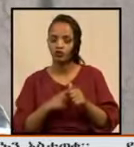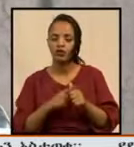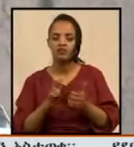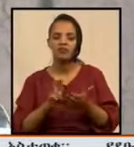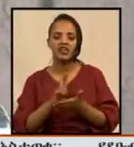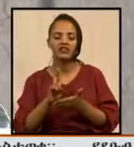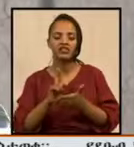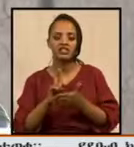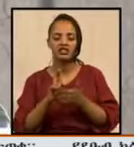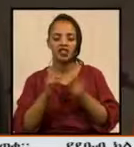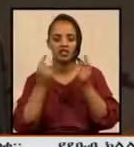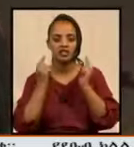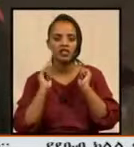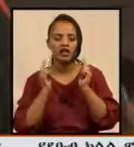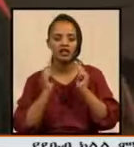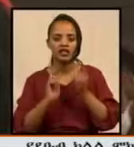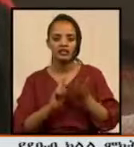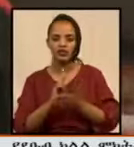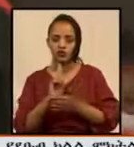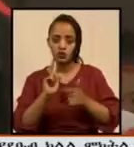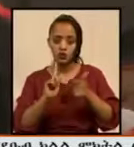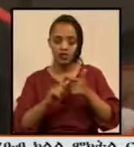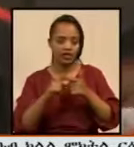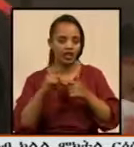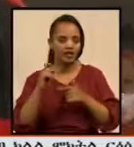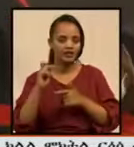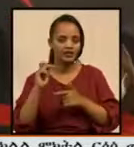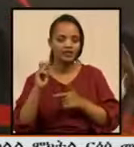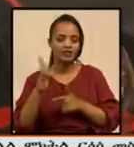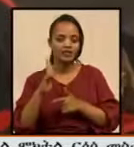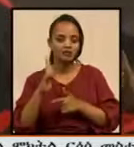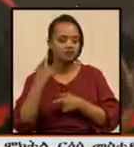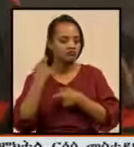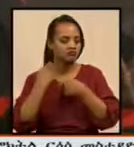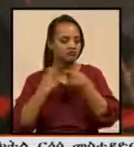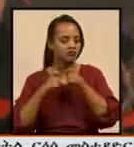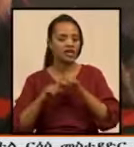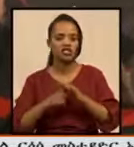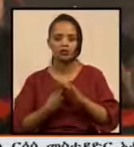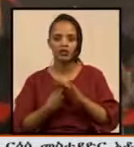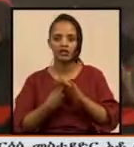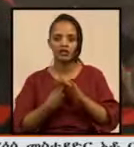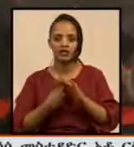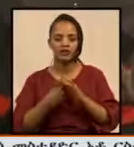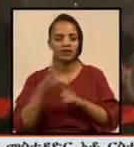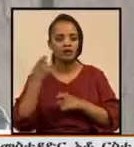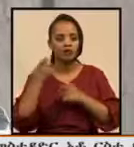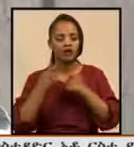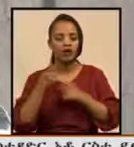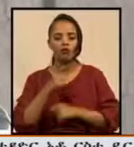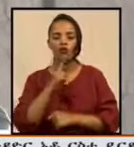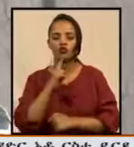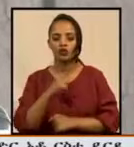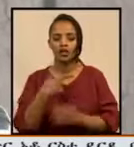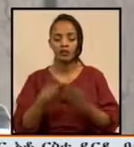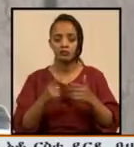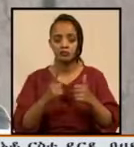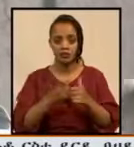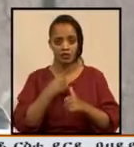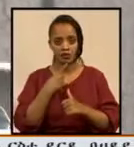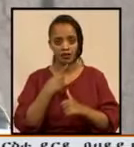በዩኒቨርሲቲው ታሪክ ዩኒቨርሲቲው በሶስተኛ ዲግሪ ማስመረቅ የጀመረበት ምረቃ መሆኑ ነው። ይህ